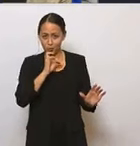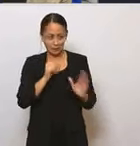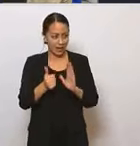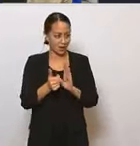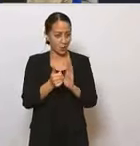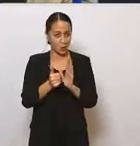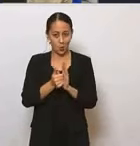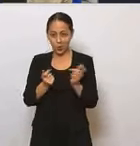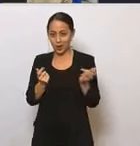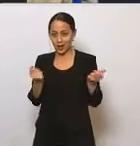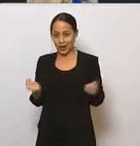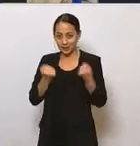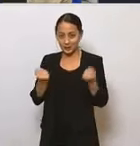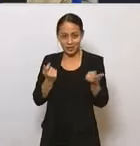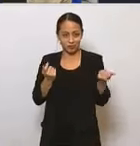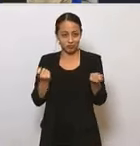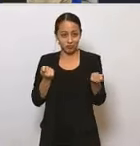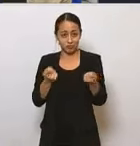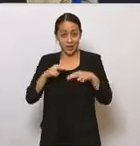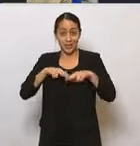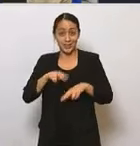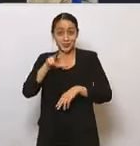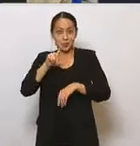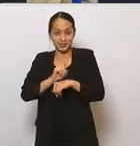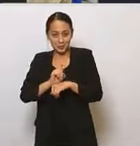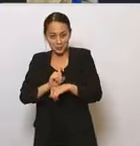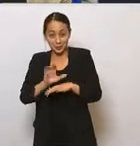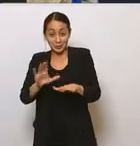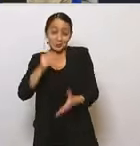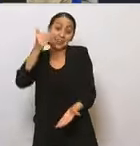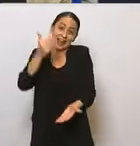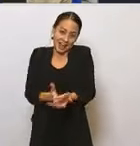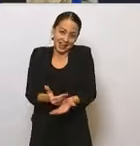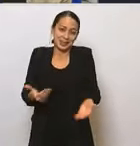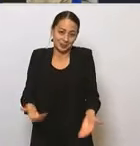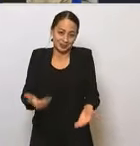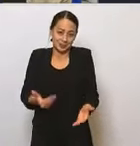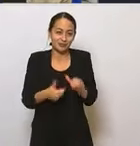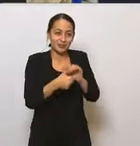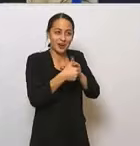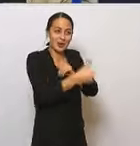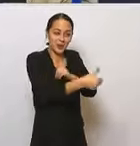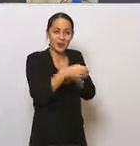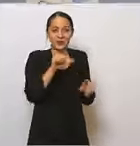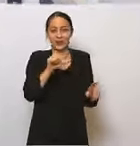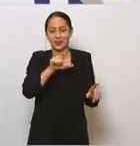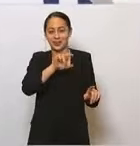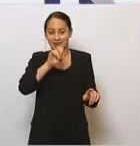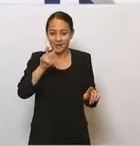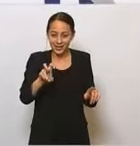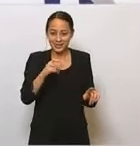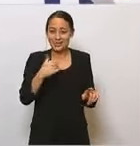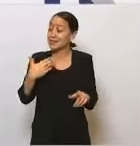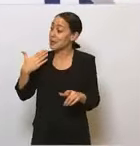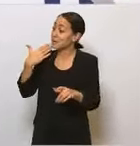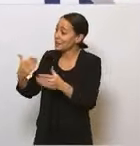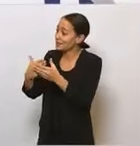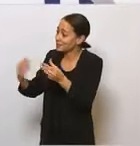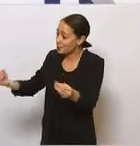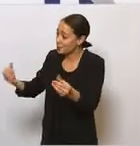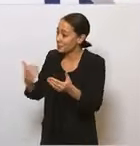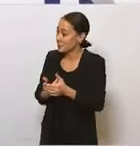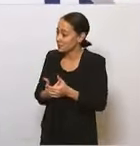Il nous reste seulement 3 secondes. Donc je vais m'en arrêter là et je redonne la parole à Alex. Merci beaucoup.